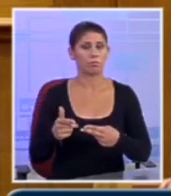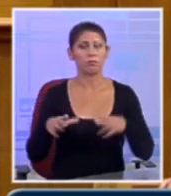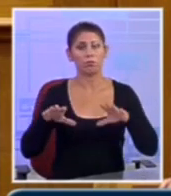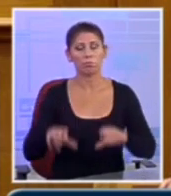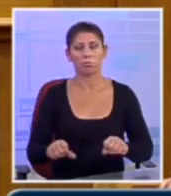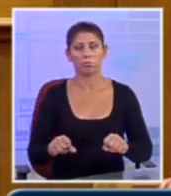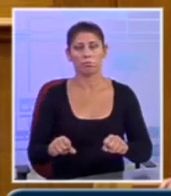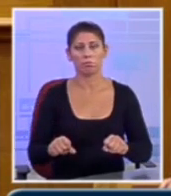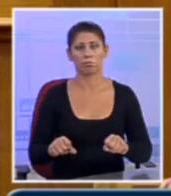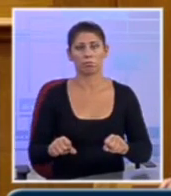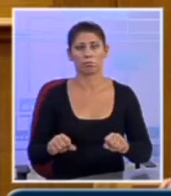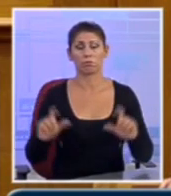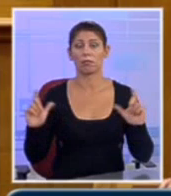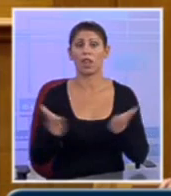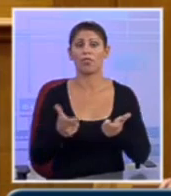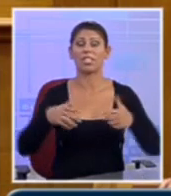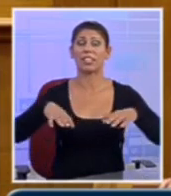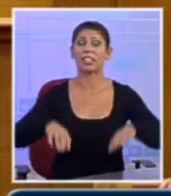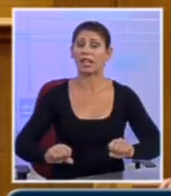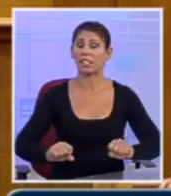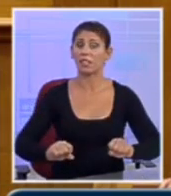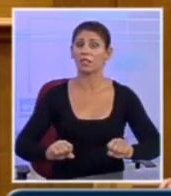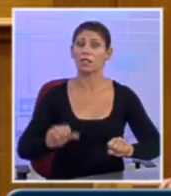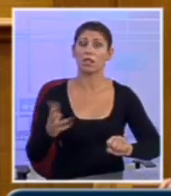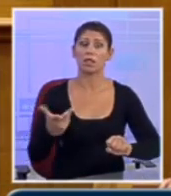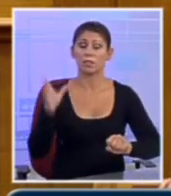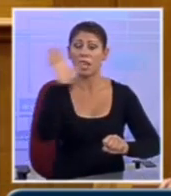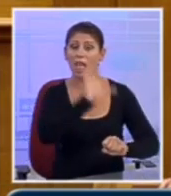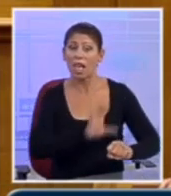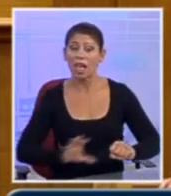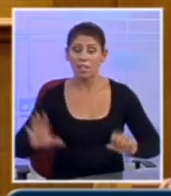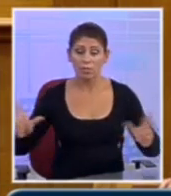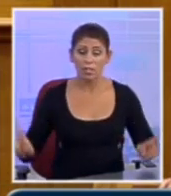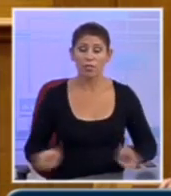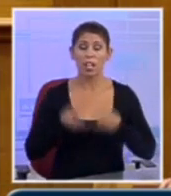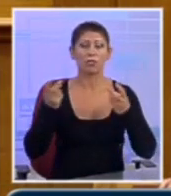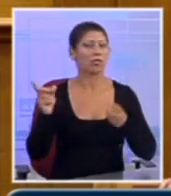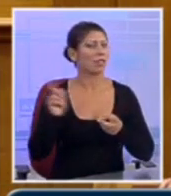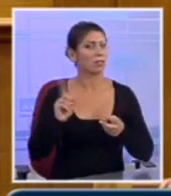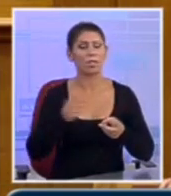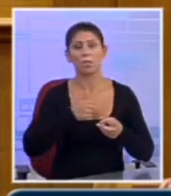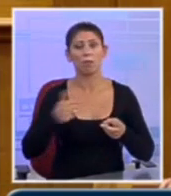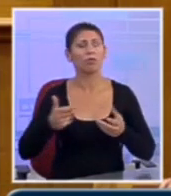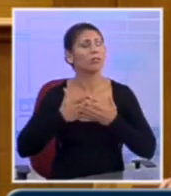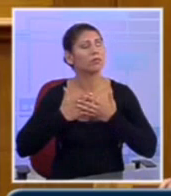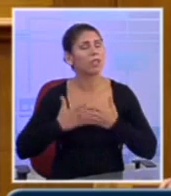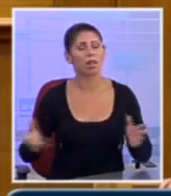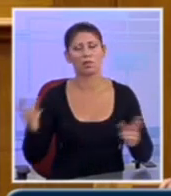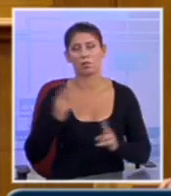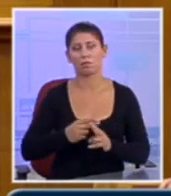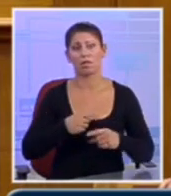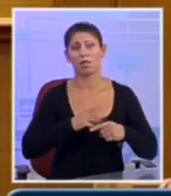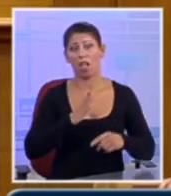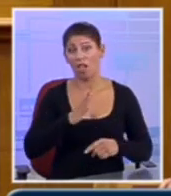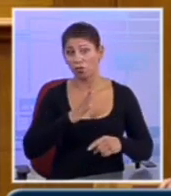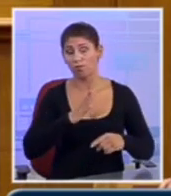κατοχήρωση της εθνικής κυριαρχίας, γιατί η έρευνα και διάσωση δεν έχει μόνο την τεράστια σημασία σε ανθρωπιστική